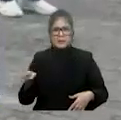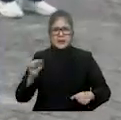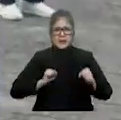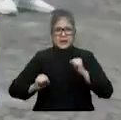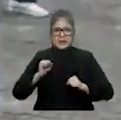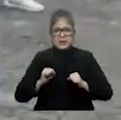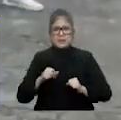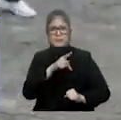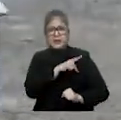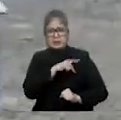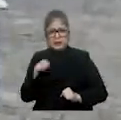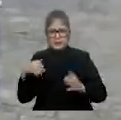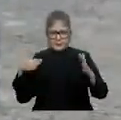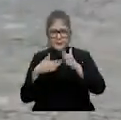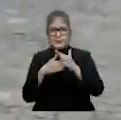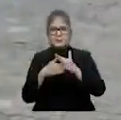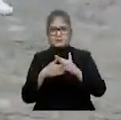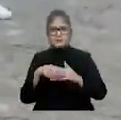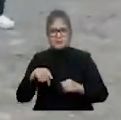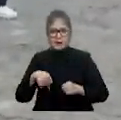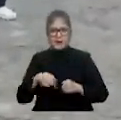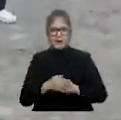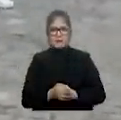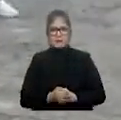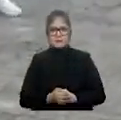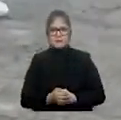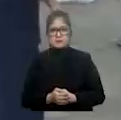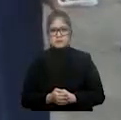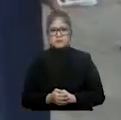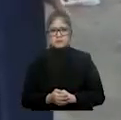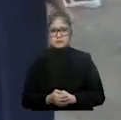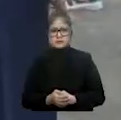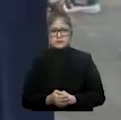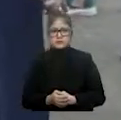kegiatan pun dihentikan oleh pihak panitia.